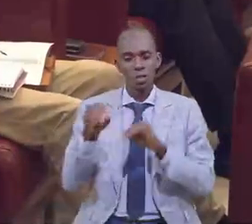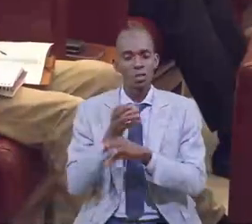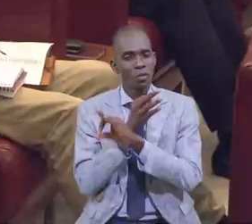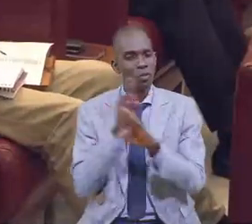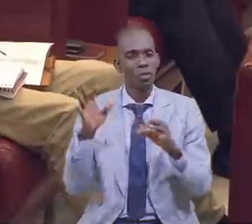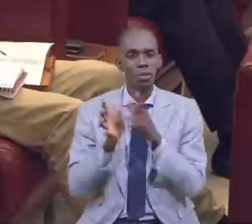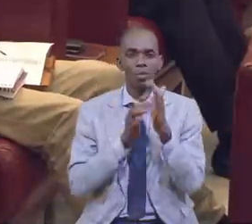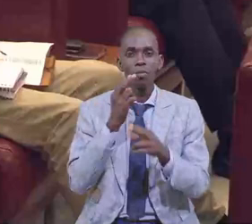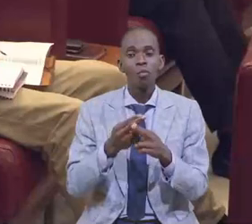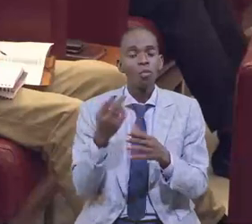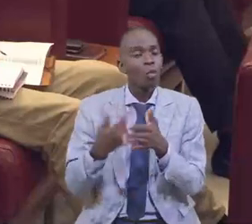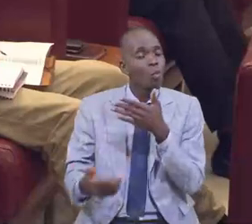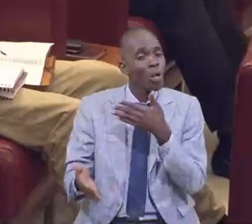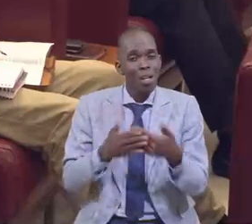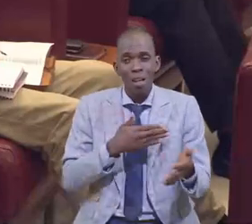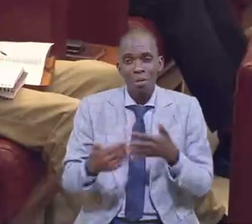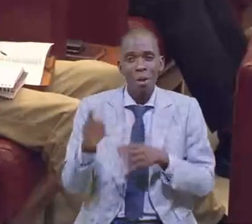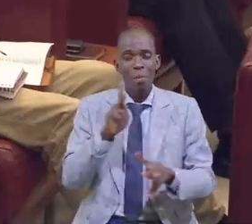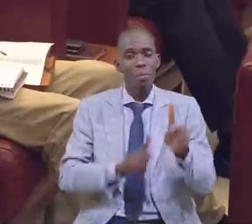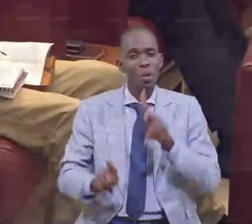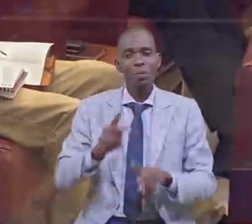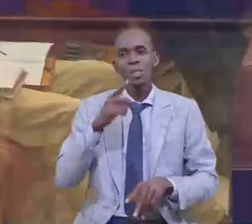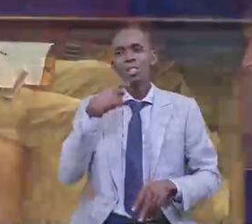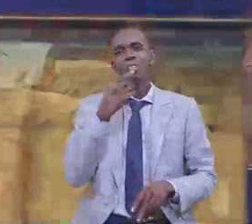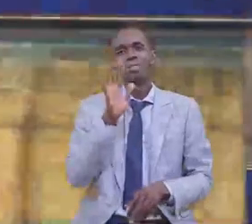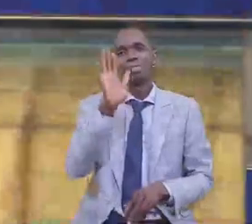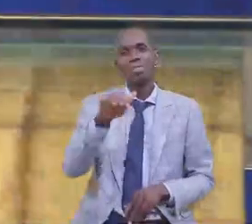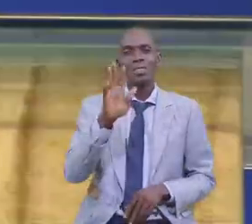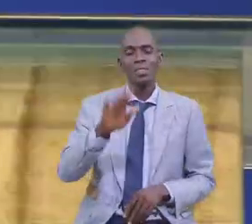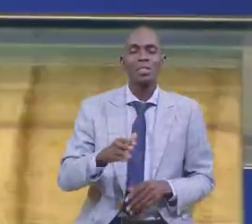affranchir. Quel que soit ce que les gens disent. Et ils disent que,